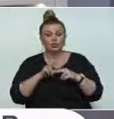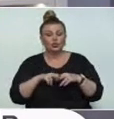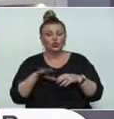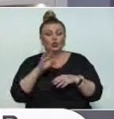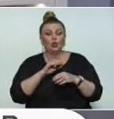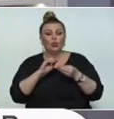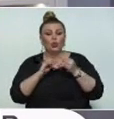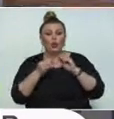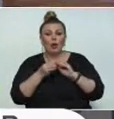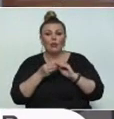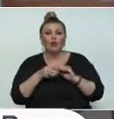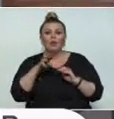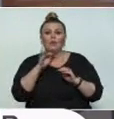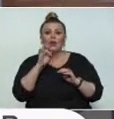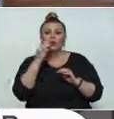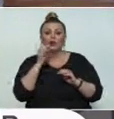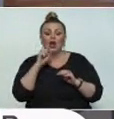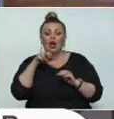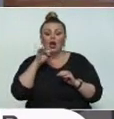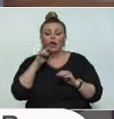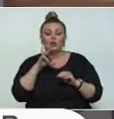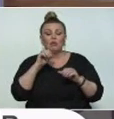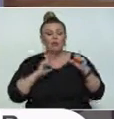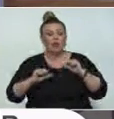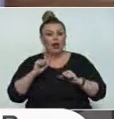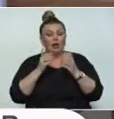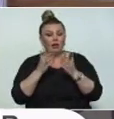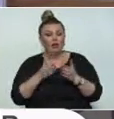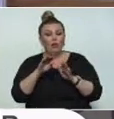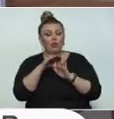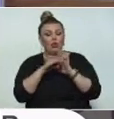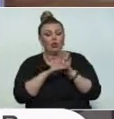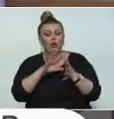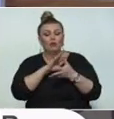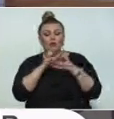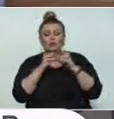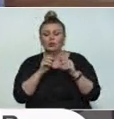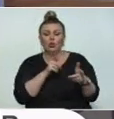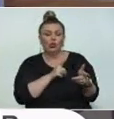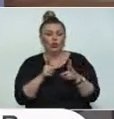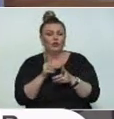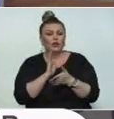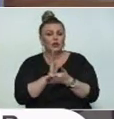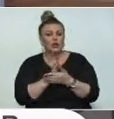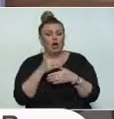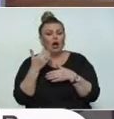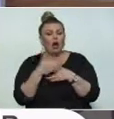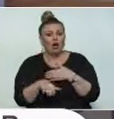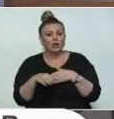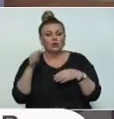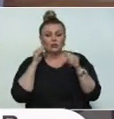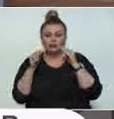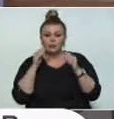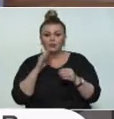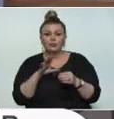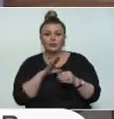proqramımız müşahidən 1500-dən artıq mənzilin və fərdlərin təqdim edilməsidir. Və biz düşünürük ki, artıq nəzərə alaraq